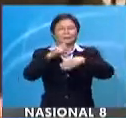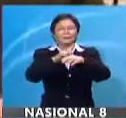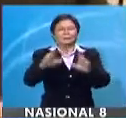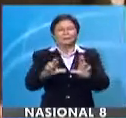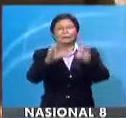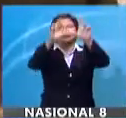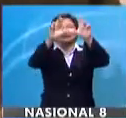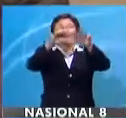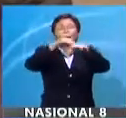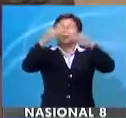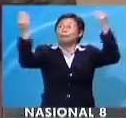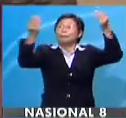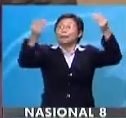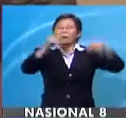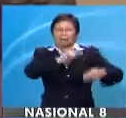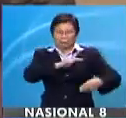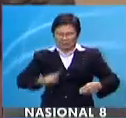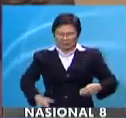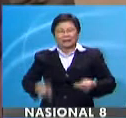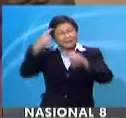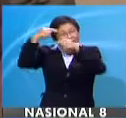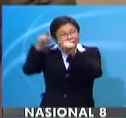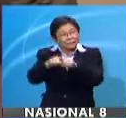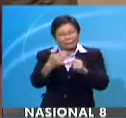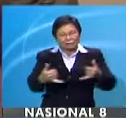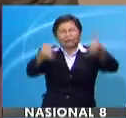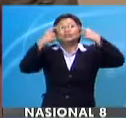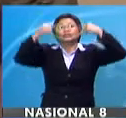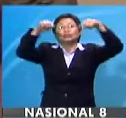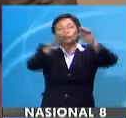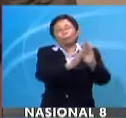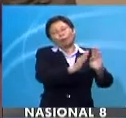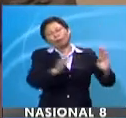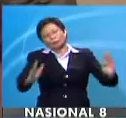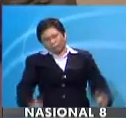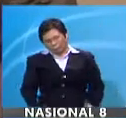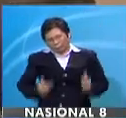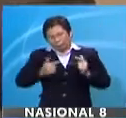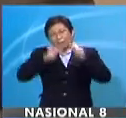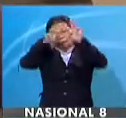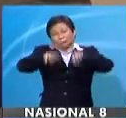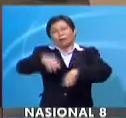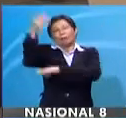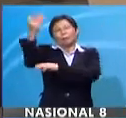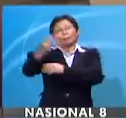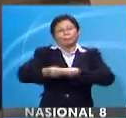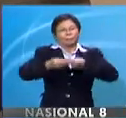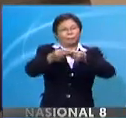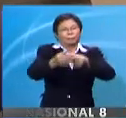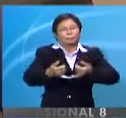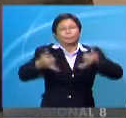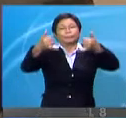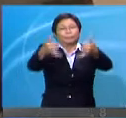ini. Pada majlis sama, baginda turut berkenan menerima anugerah kejayaan sepanjang hayat ASEAN yang disampaikan Ketua Pegawai